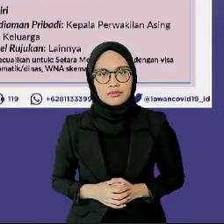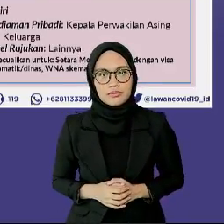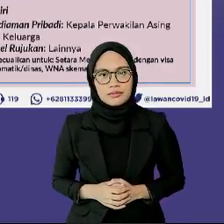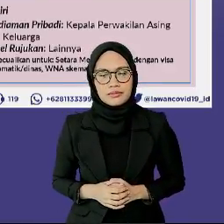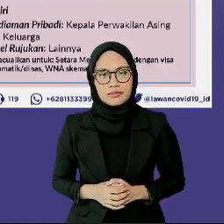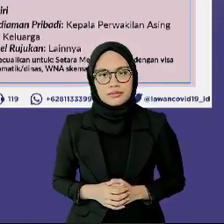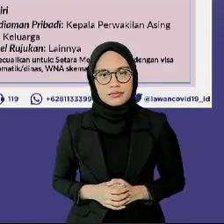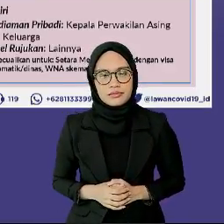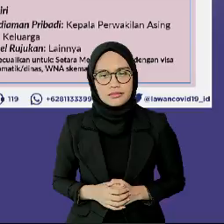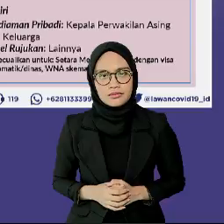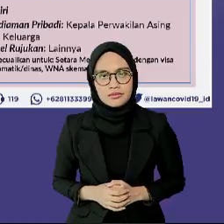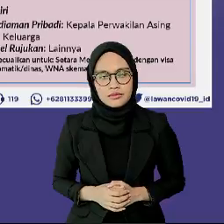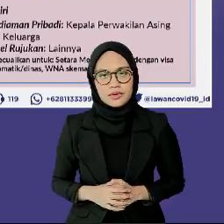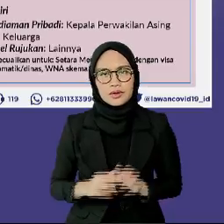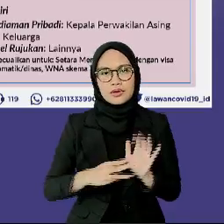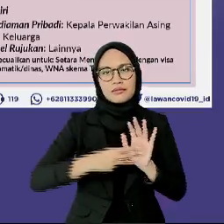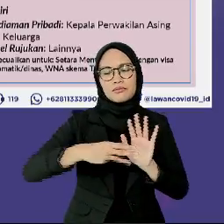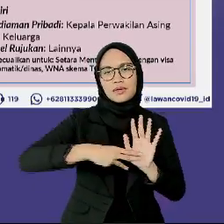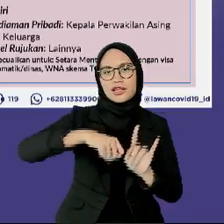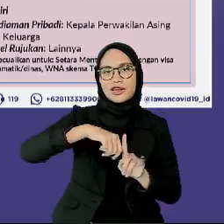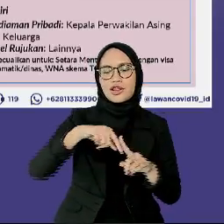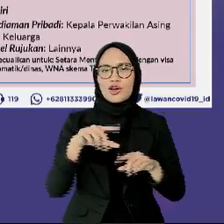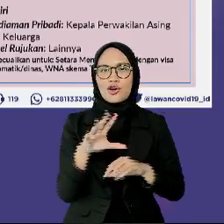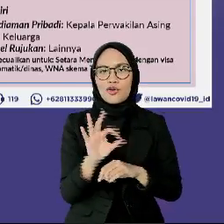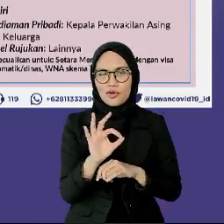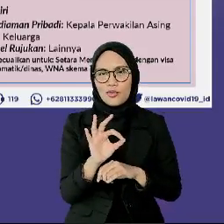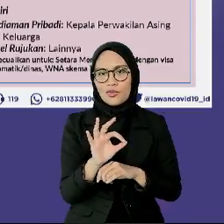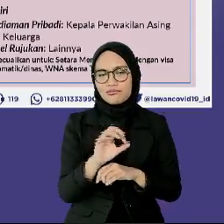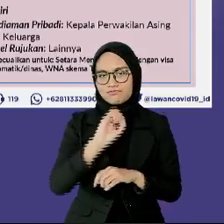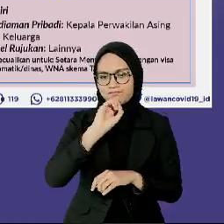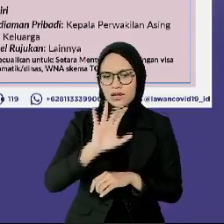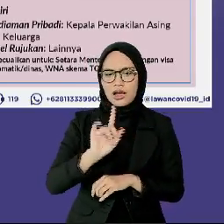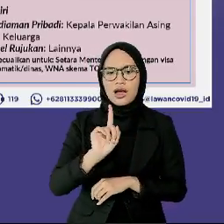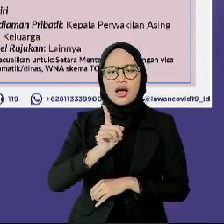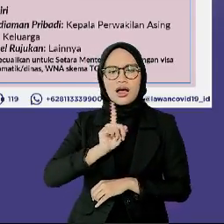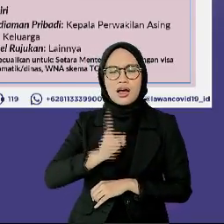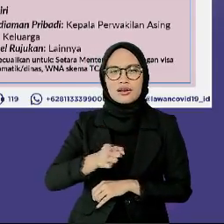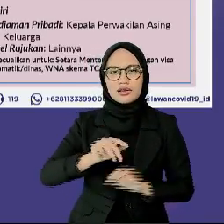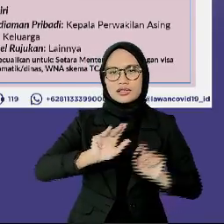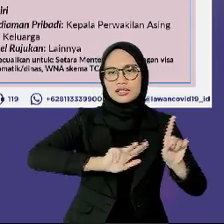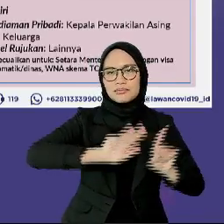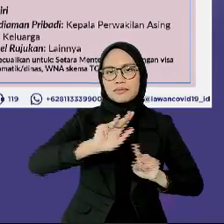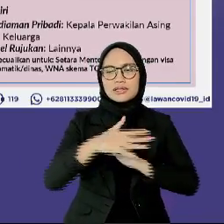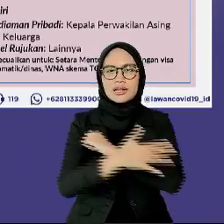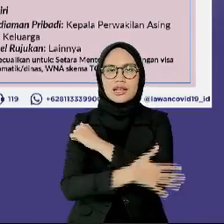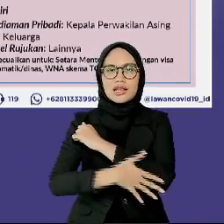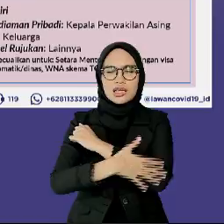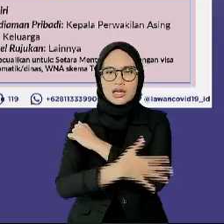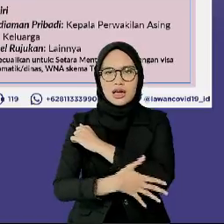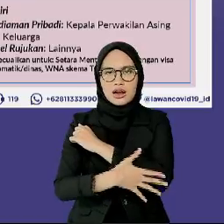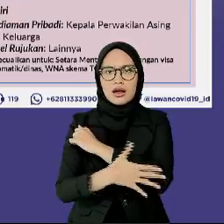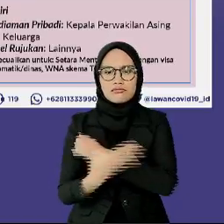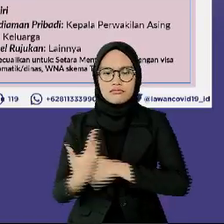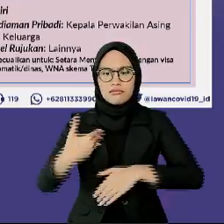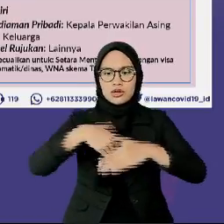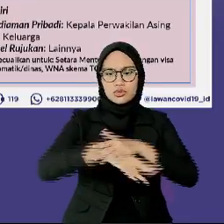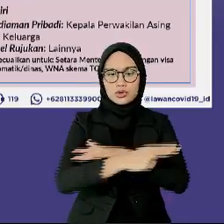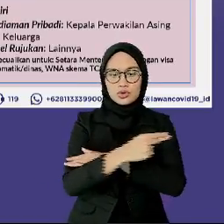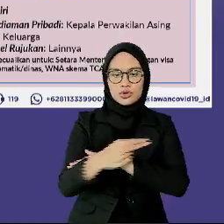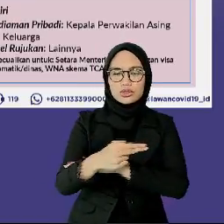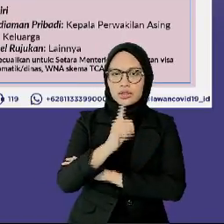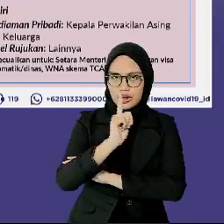oleh Menko Marinvest, telah ditetapkan 19 negara asal yang boleh memasuki